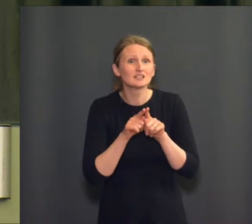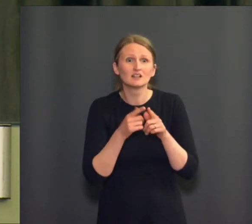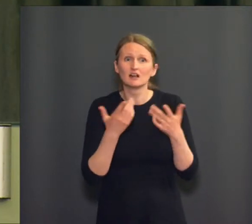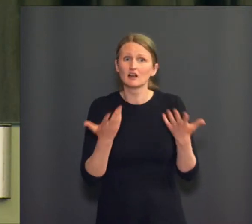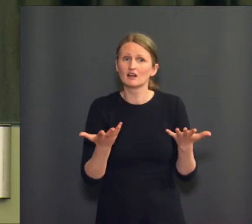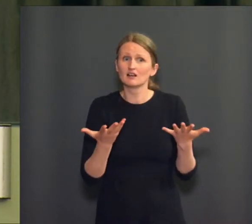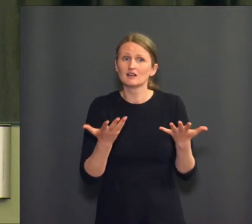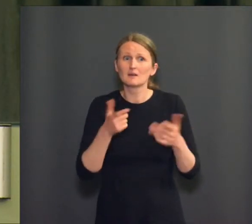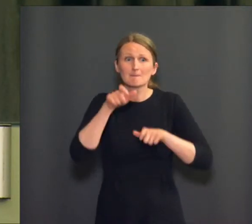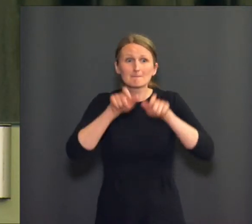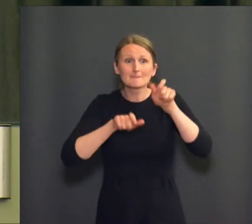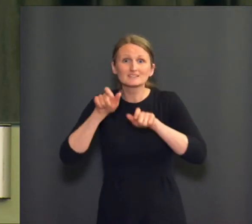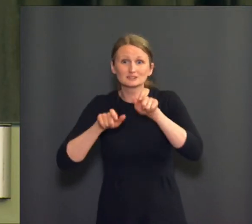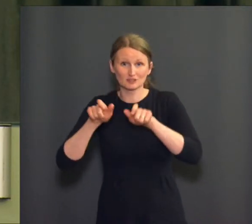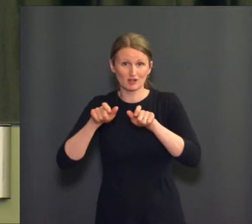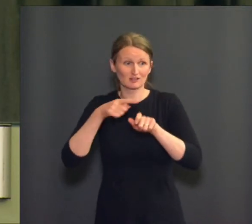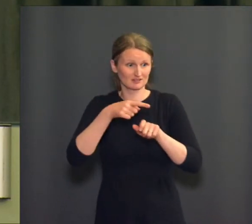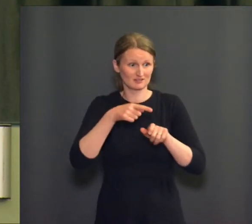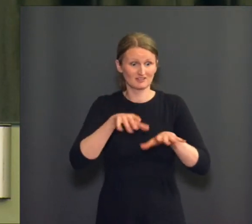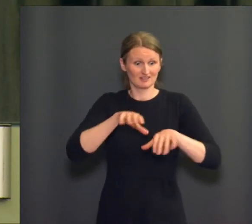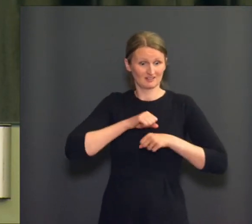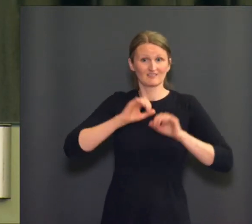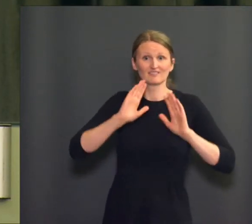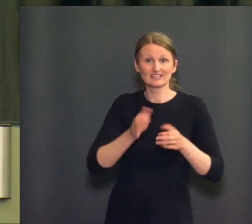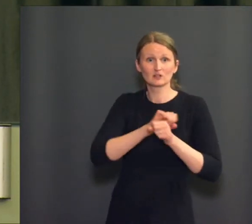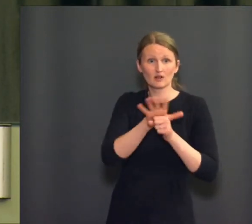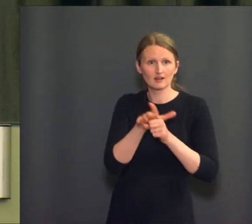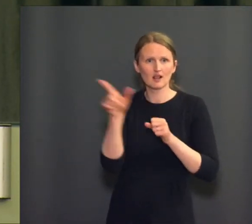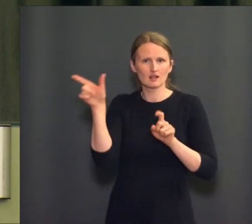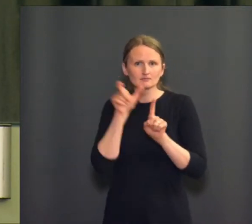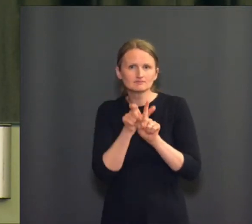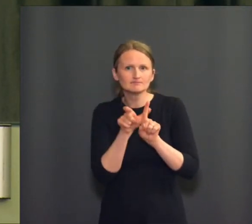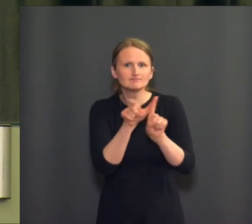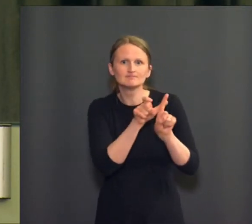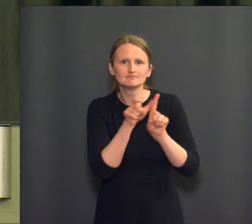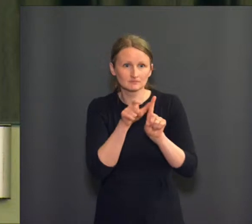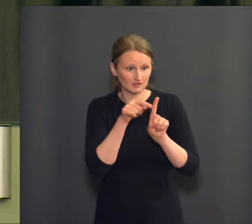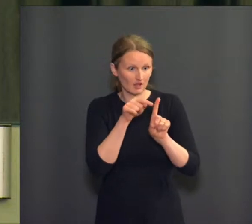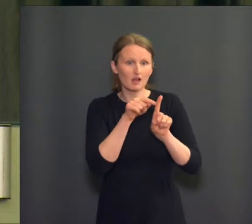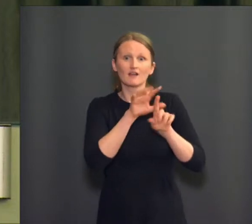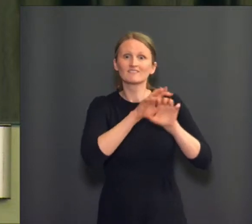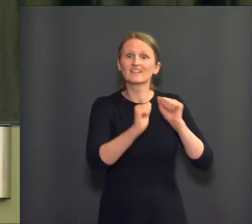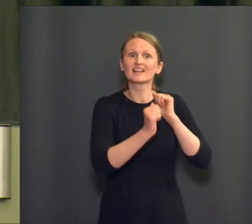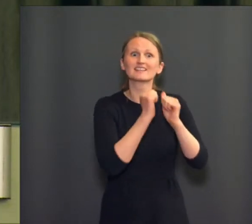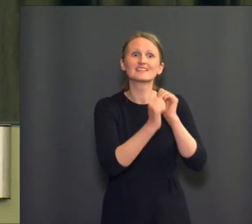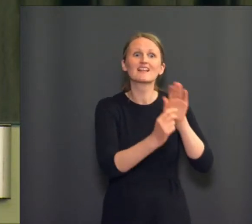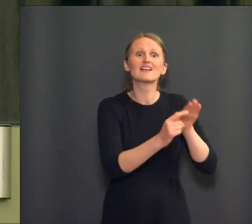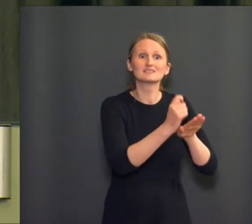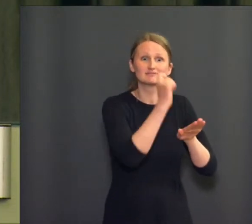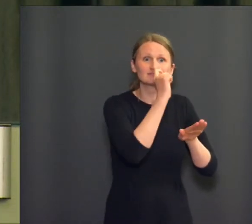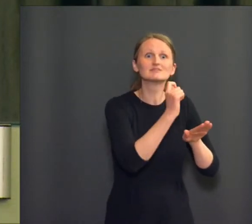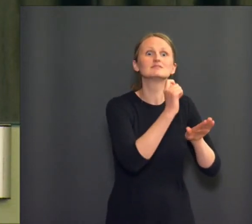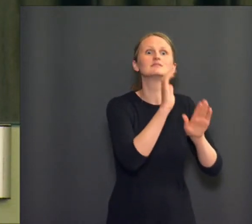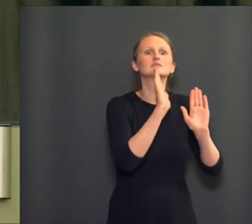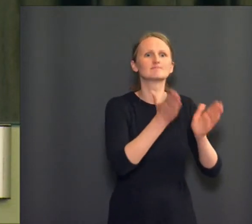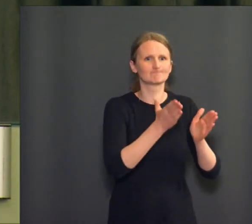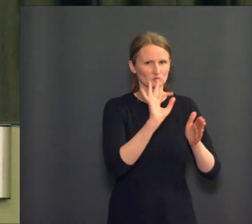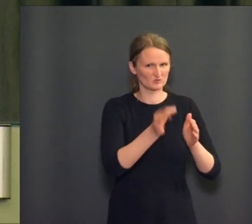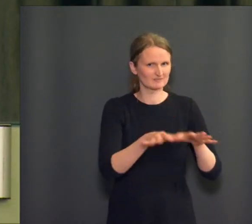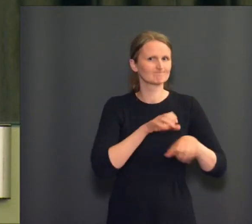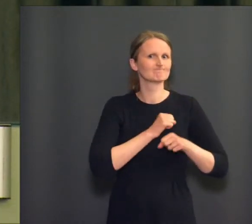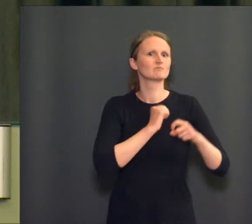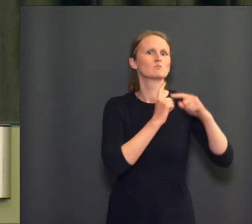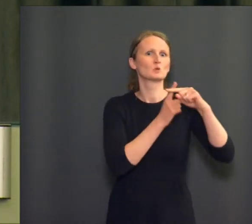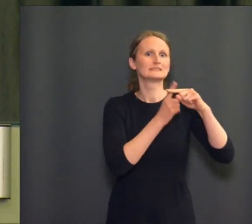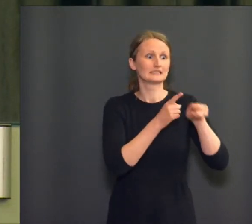importance. Si vous êtes testé positif, agissez d'initiative pour prévenir vos contacts rapprochés. Participez également au suivi